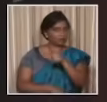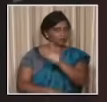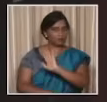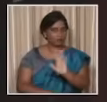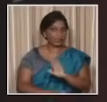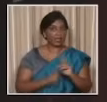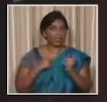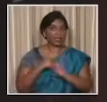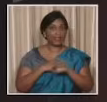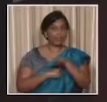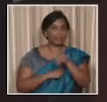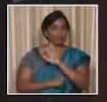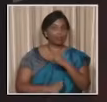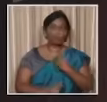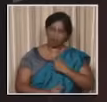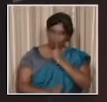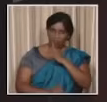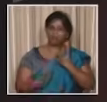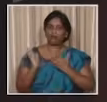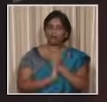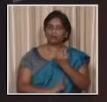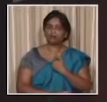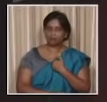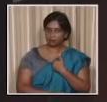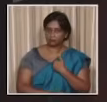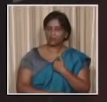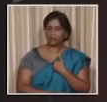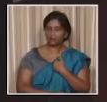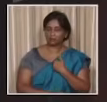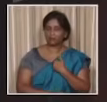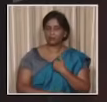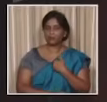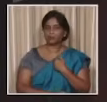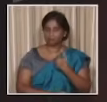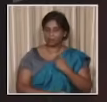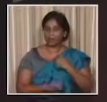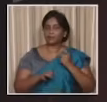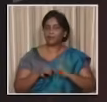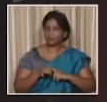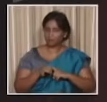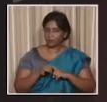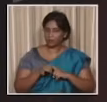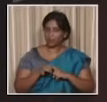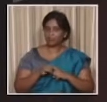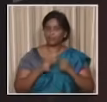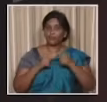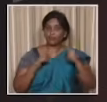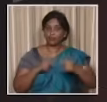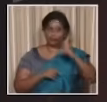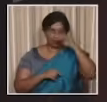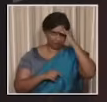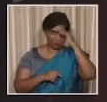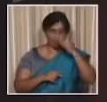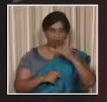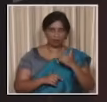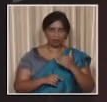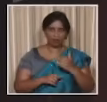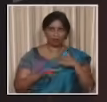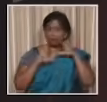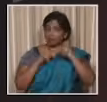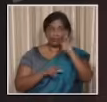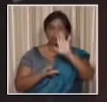මේක කෙහෙල්වත්ත නෙවෙයි. අපිටත් කතා කරන්න අයිතියක් තියෙනවා මේකේ. ඔව්. අර කතානායකතුමනි මගේ ප්‍රශ්නය විපක්ෂ නායකවරයා මගෙත් නෙවෙයි.